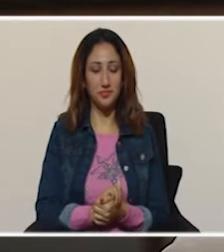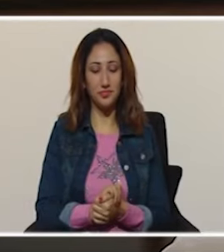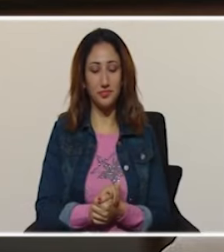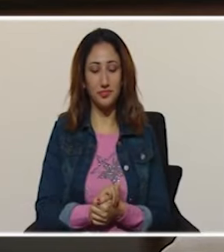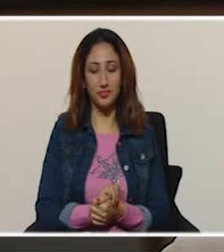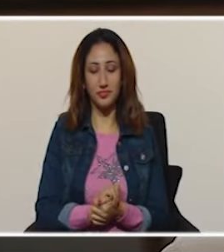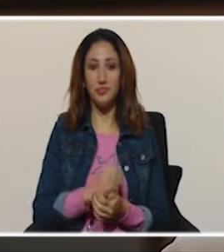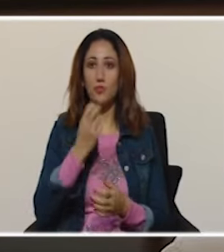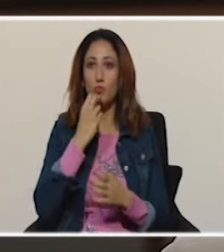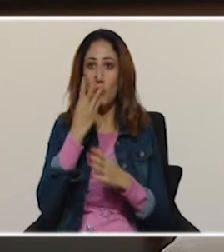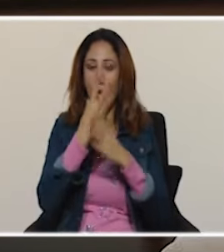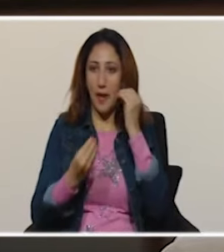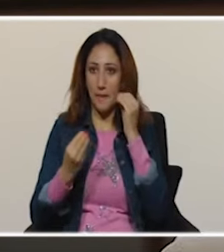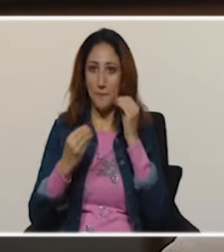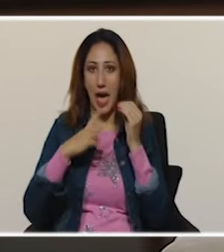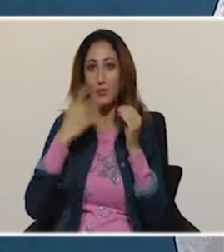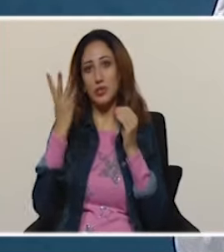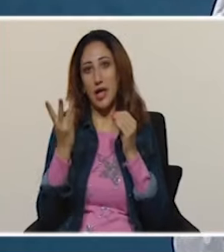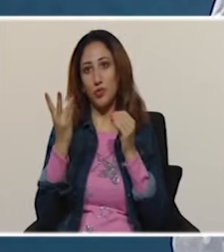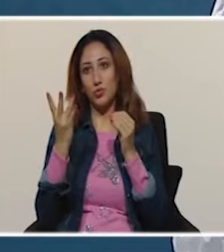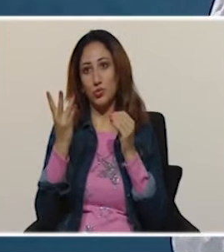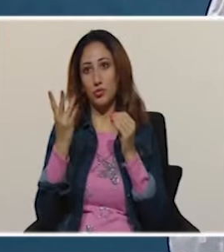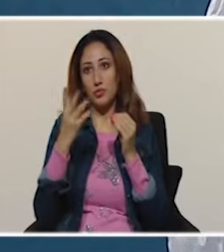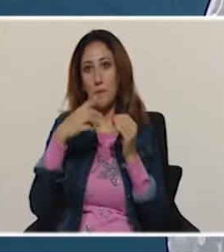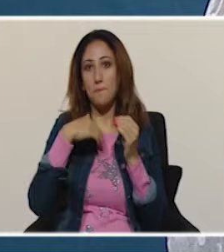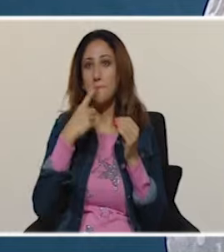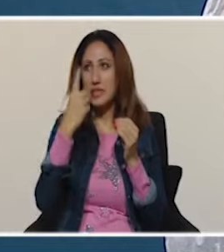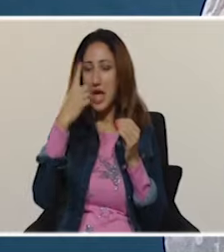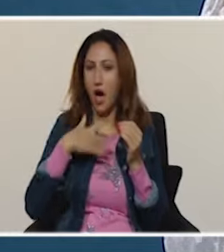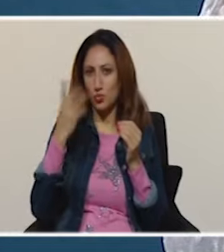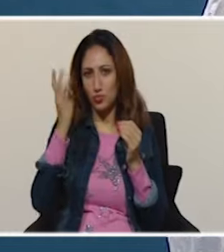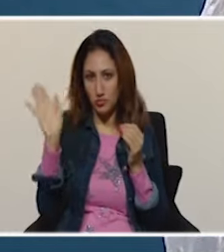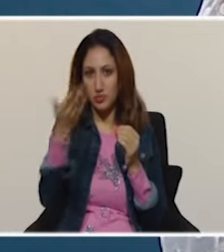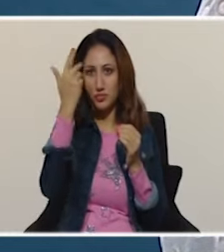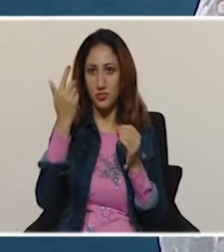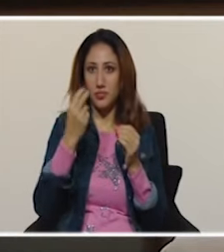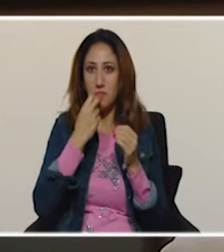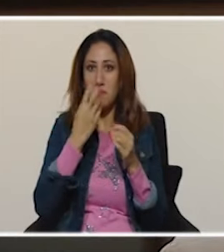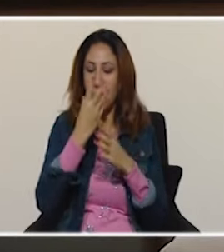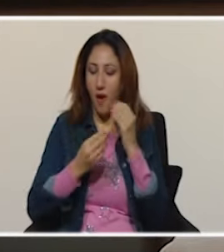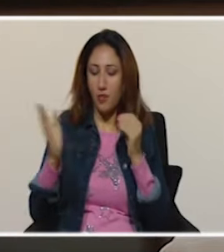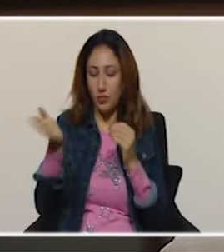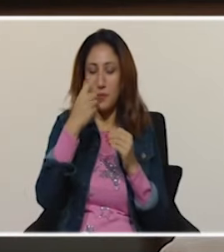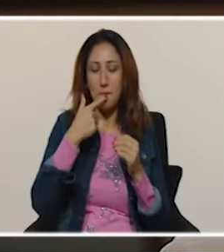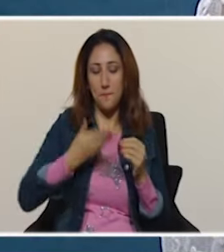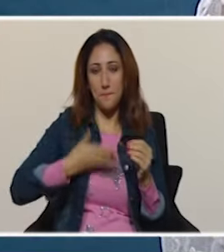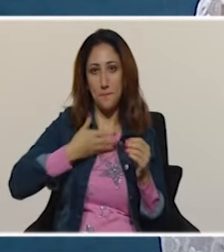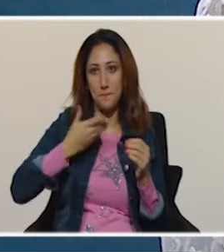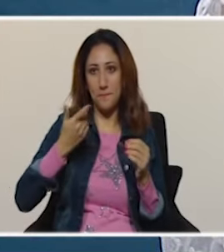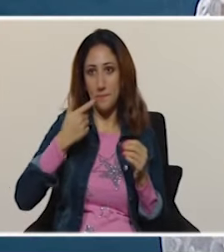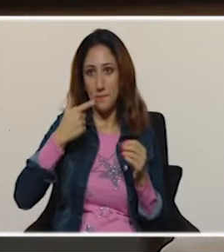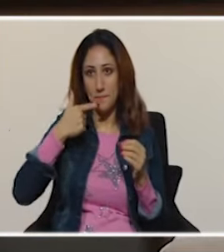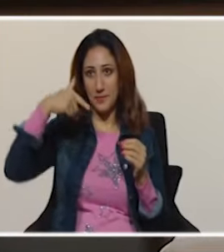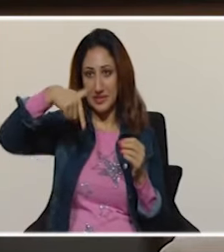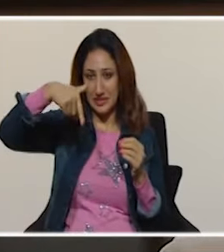رام ابنك يجي يقول لك يا ماما انا عايز اتجوز؟ انا عايز اتجوزه بعد سنه. رام جاهز. عنده كم سنه؟ 6 سنين.